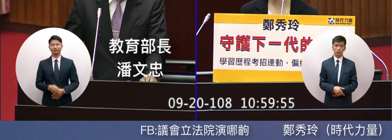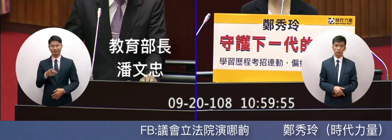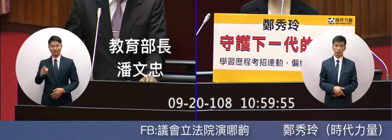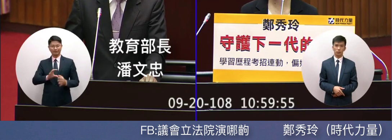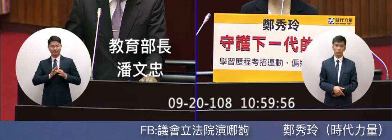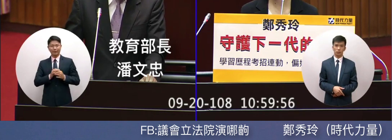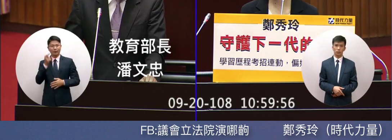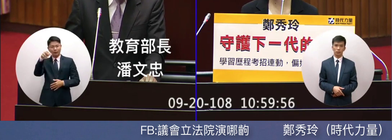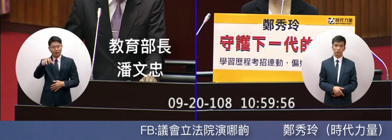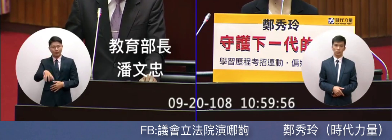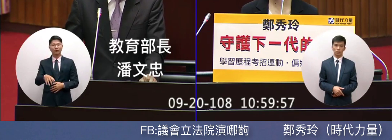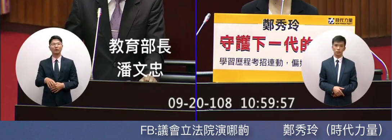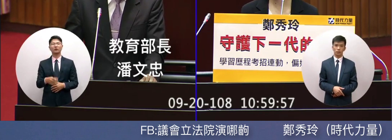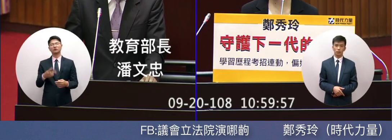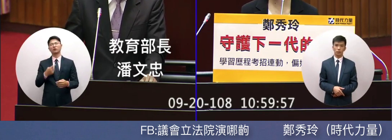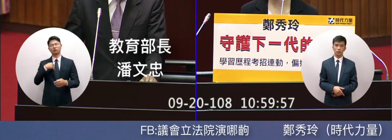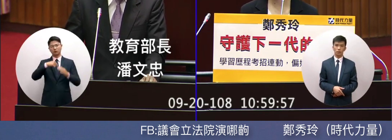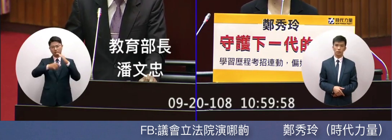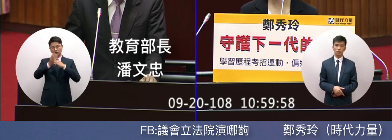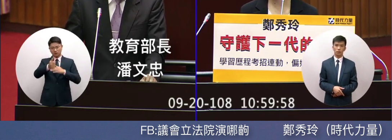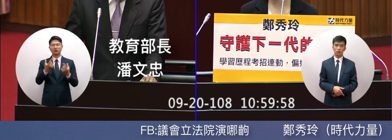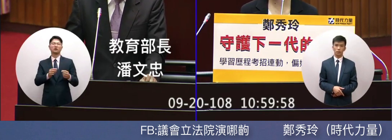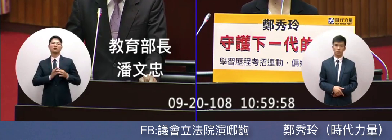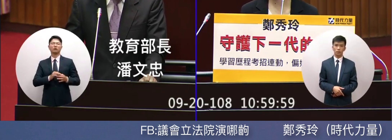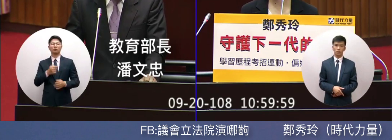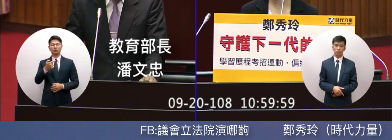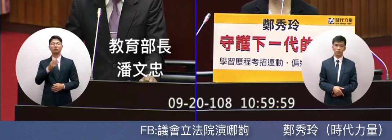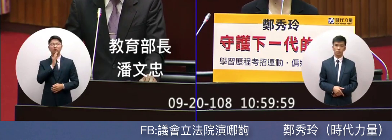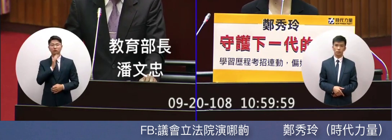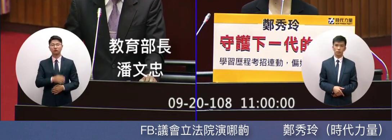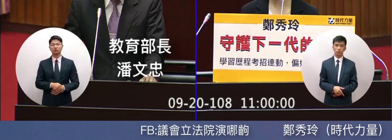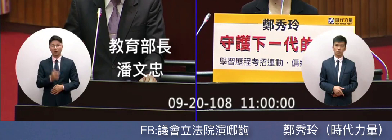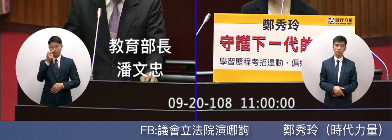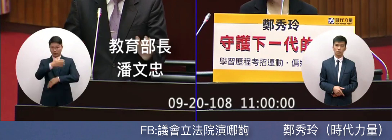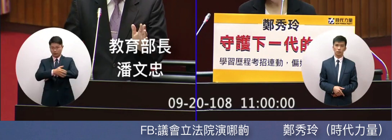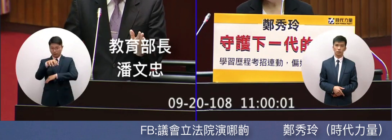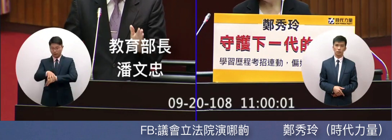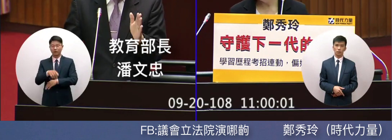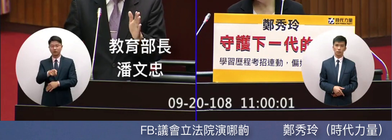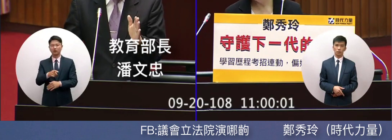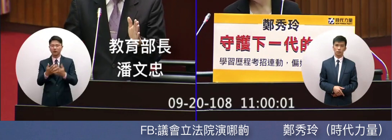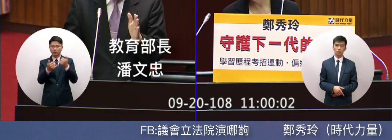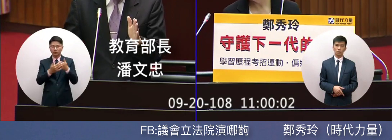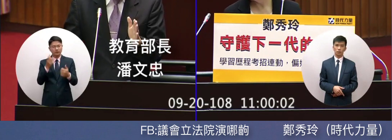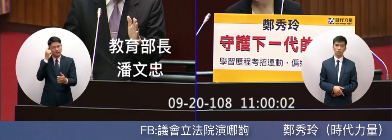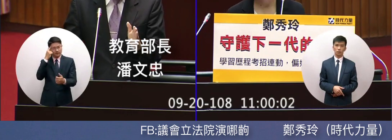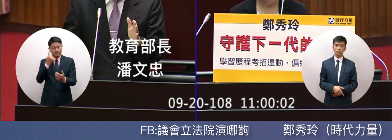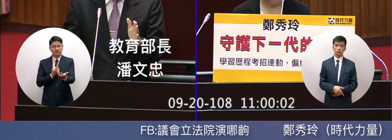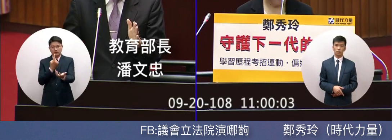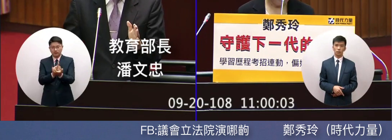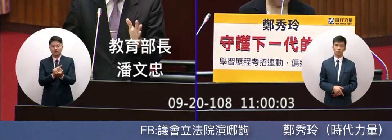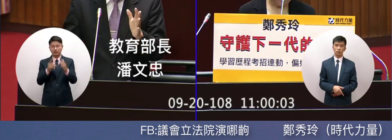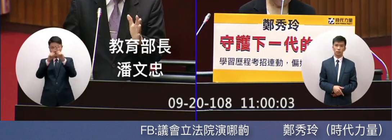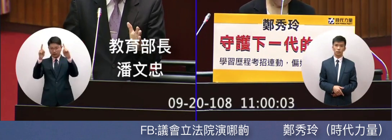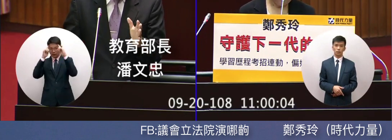连我们院长啊其实他最关注哦，之前也特别提到，对于偏乡学校的学生要来参加申请入